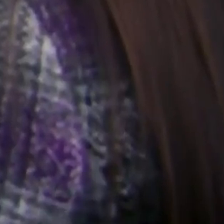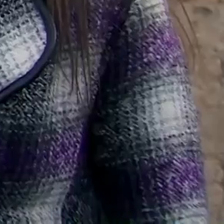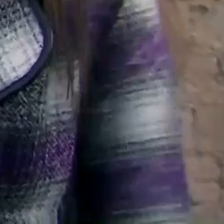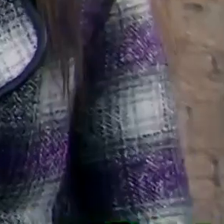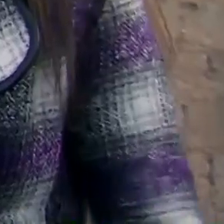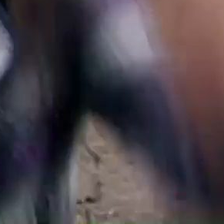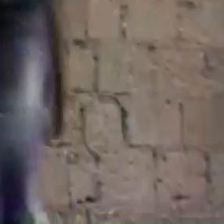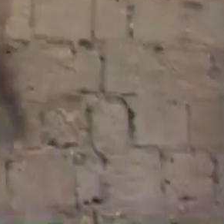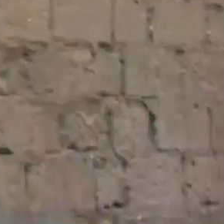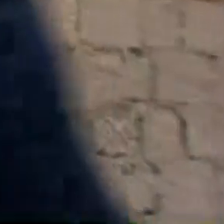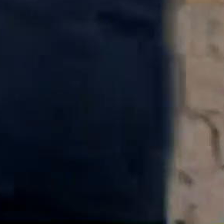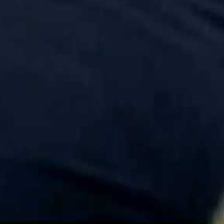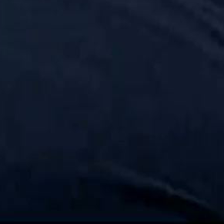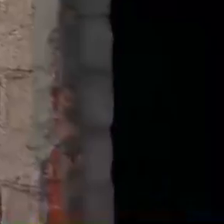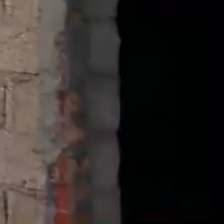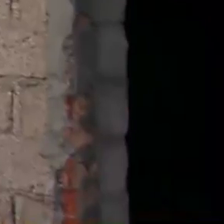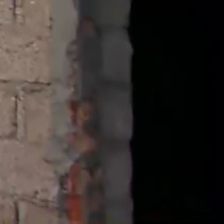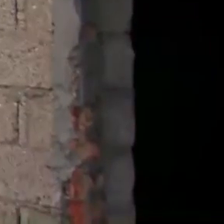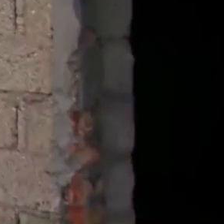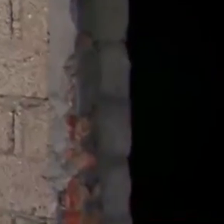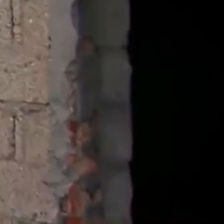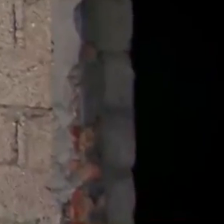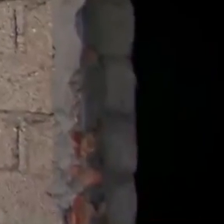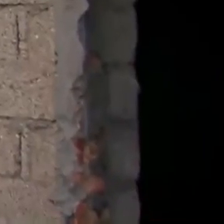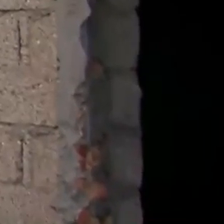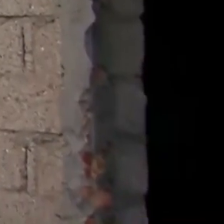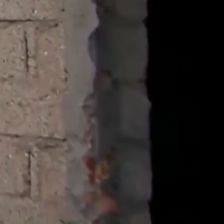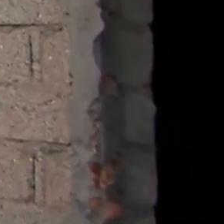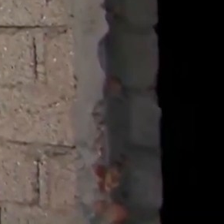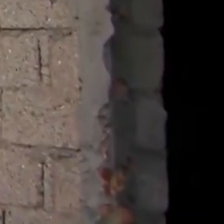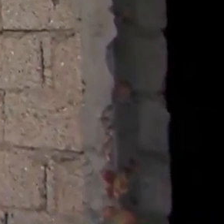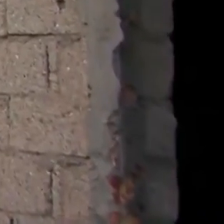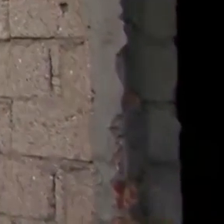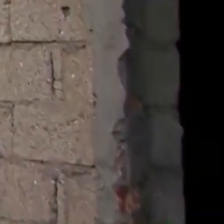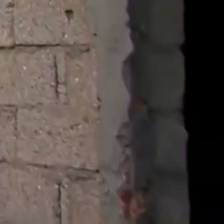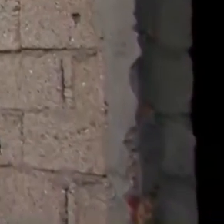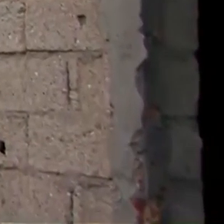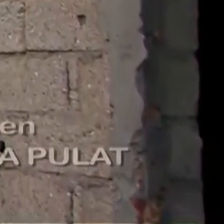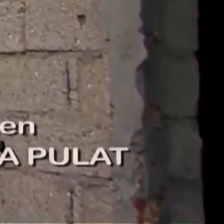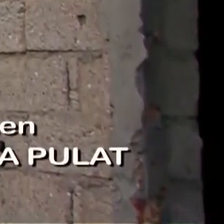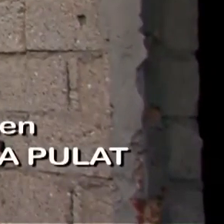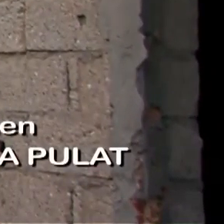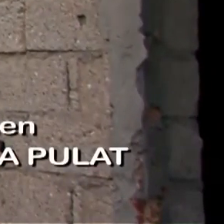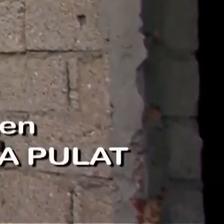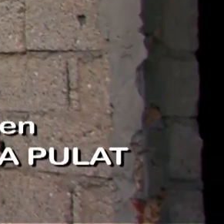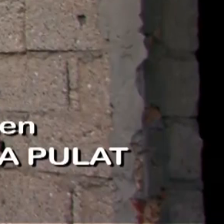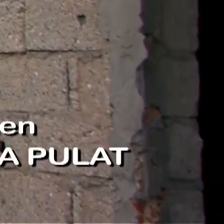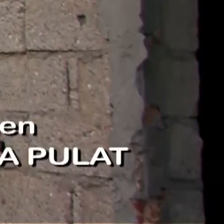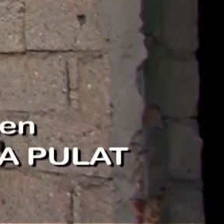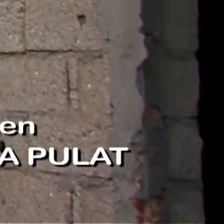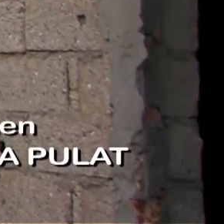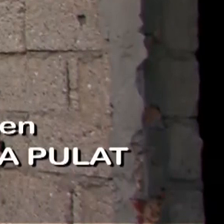artık. Sevinçle boynuna sarıldı, saçlarını okşuyor. İkili resimde kare dondu. Bu dizinin betimlemesi TRT tarafından Sesli Betimleme